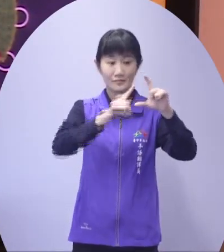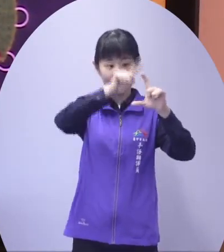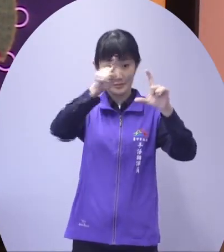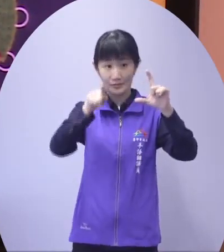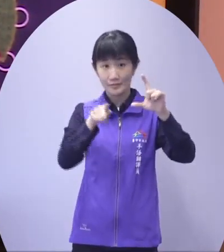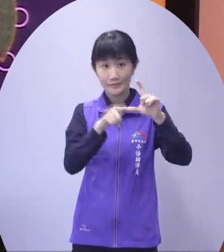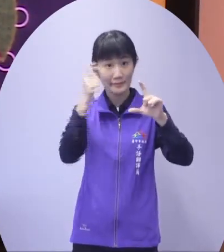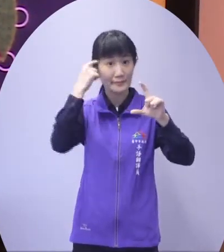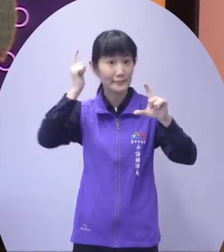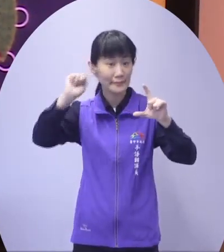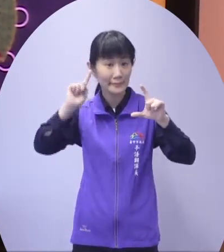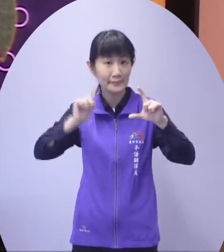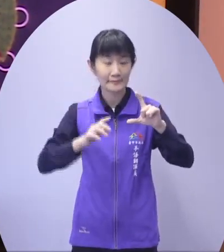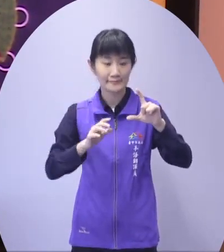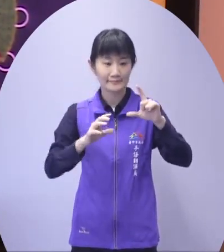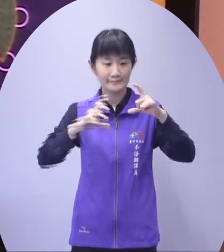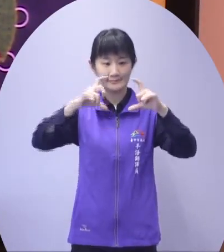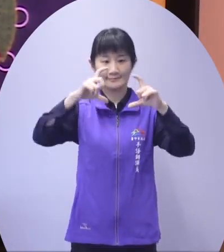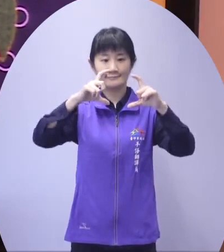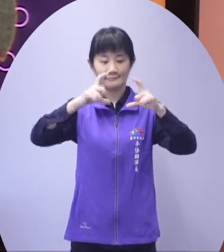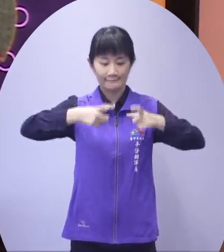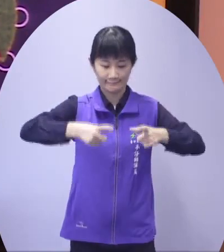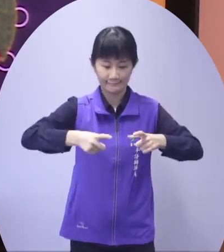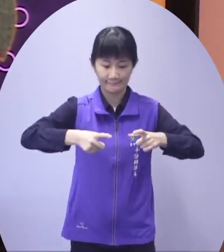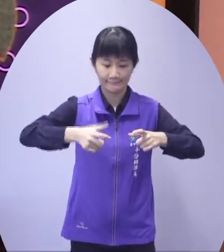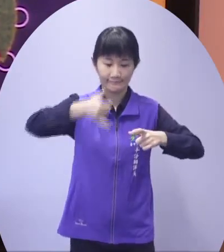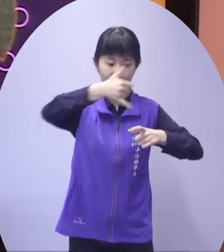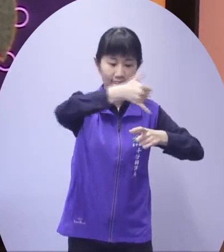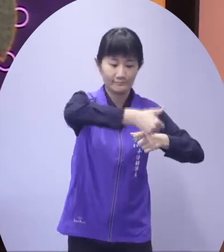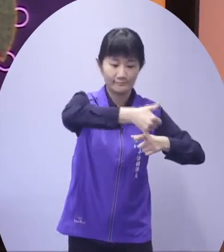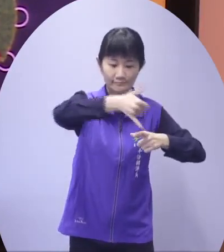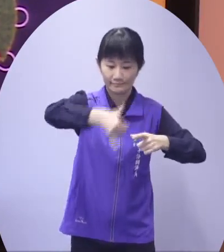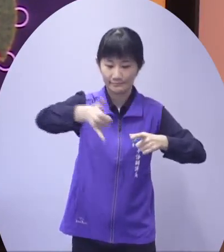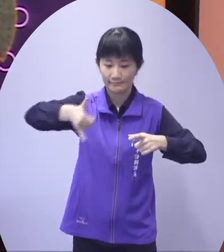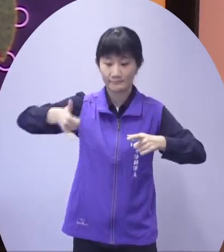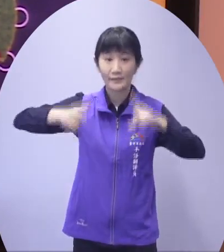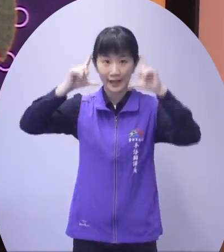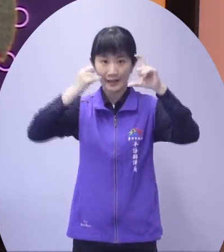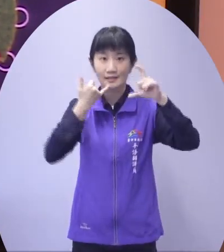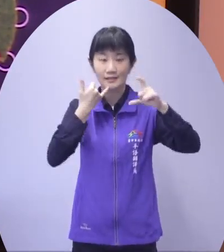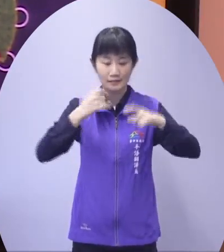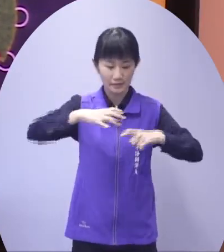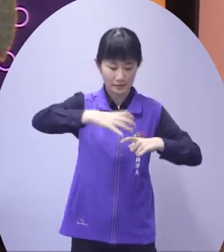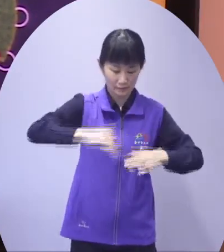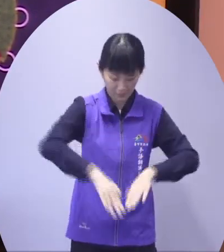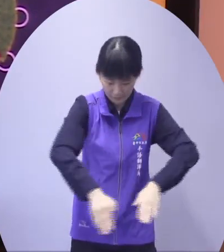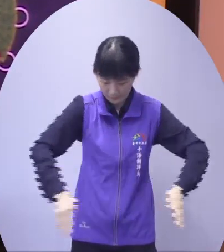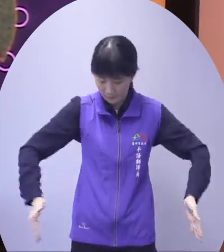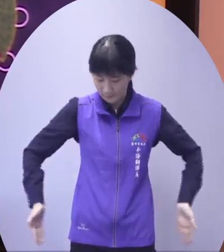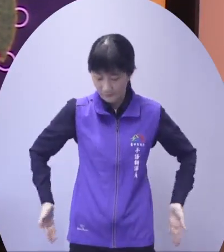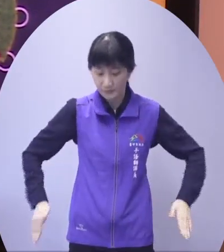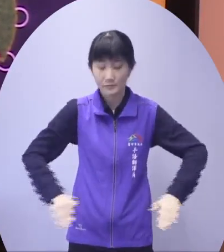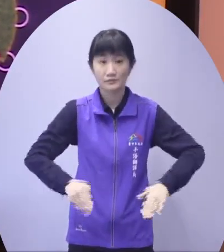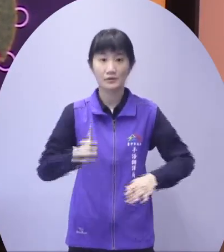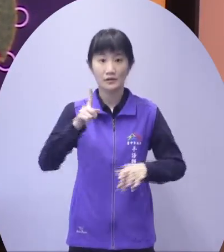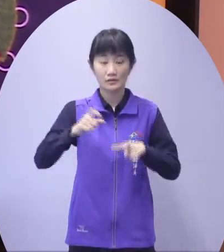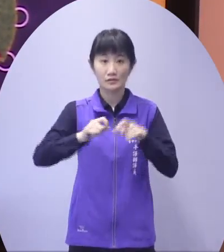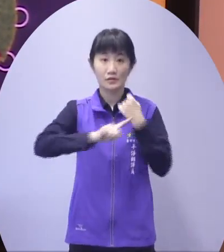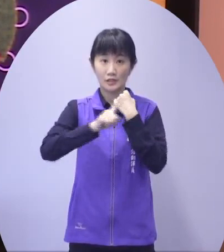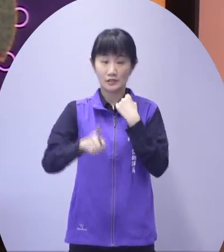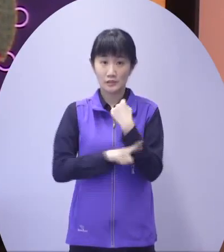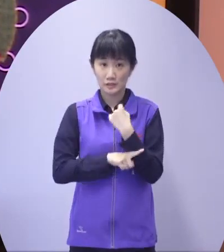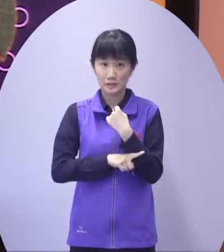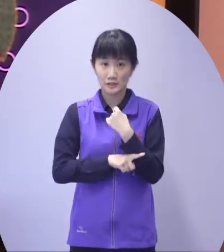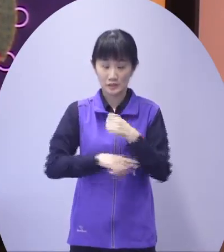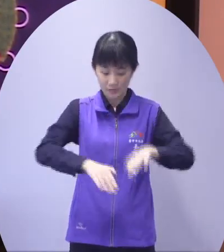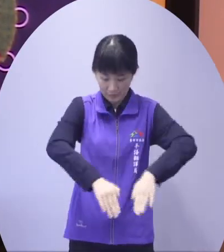部分呢，就是我们建议游客的最佳拍照打卡点。那在这个1公尺的范围里面呢，游客进入是可以